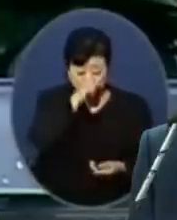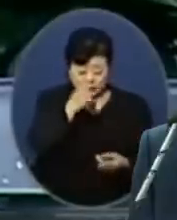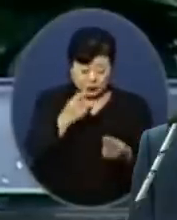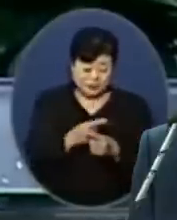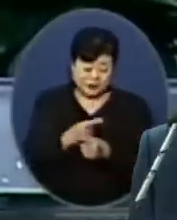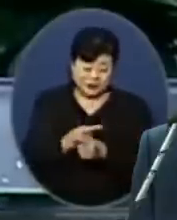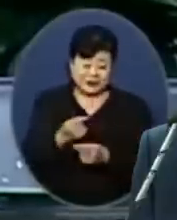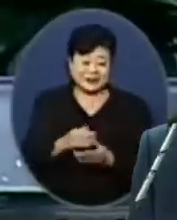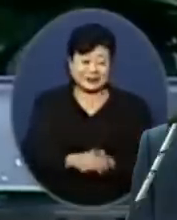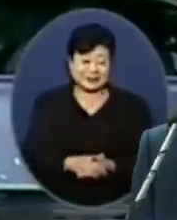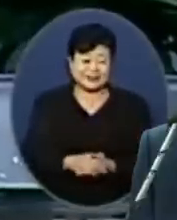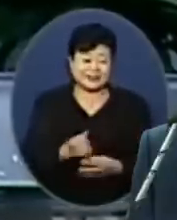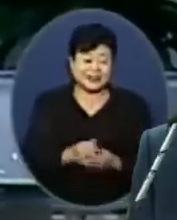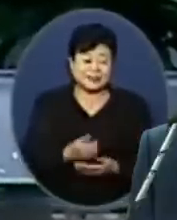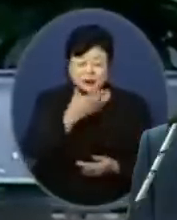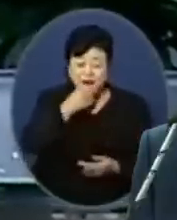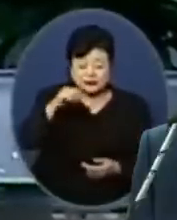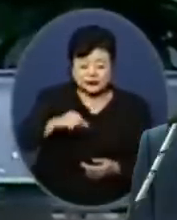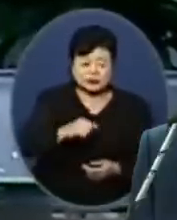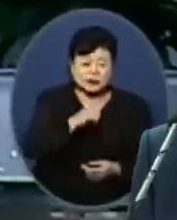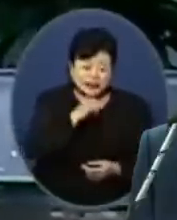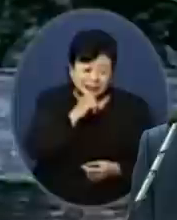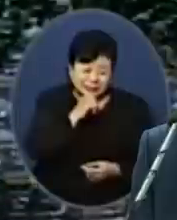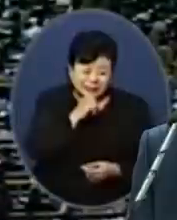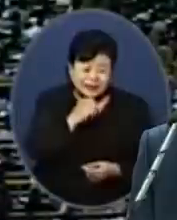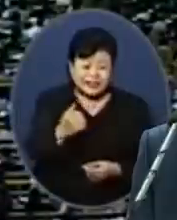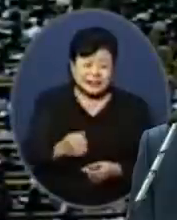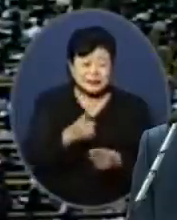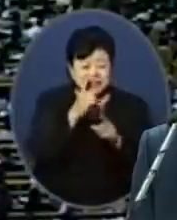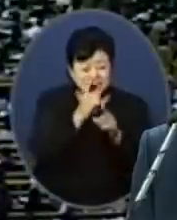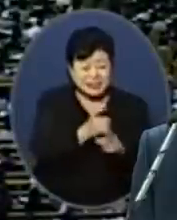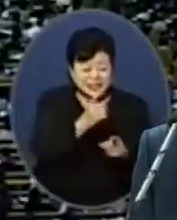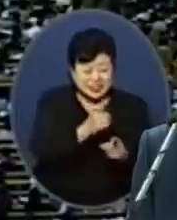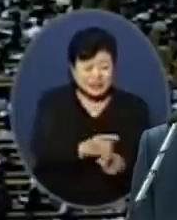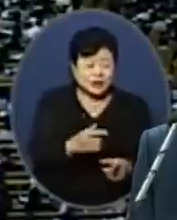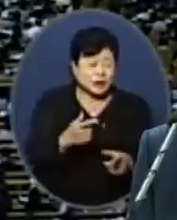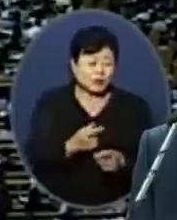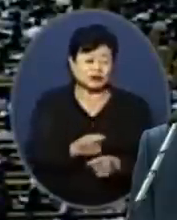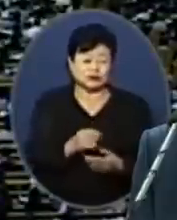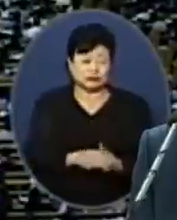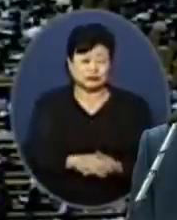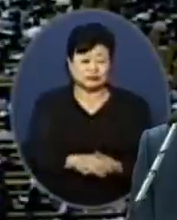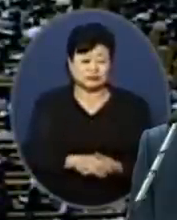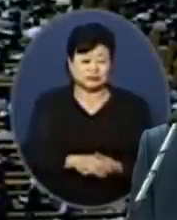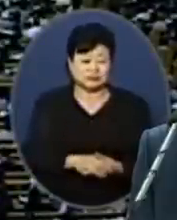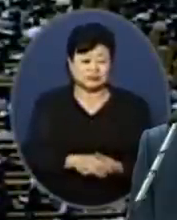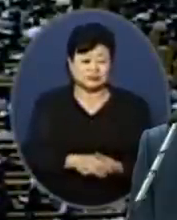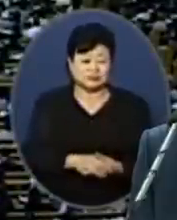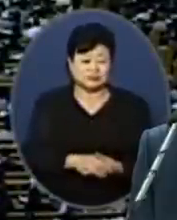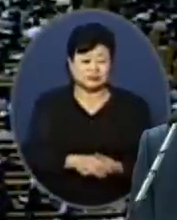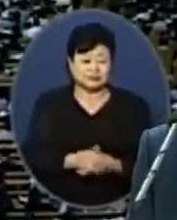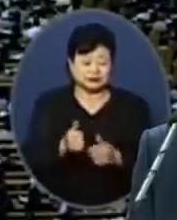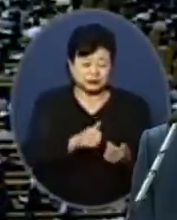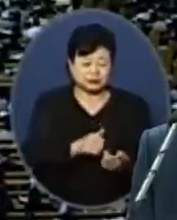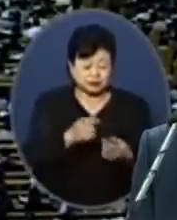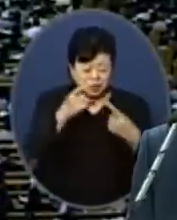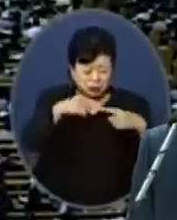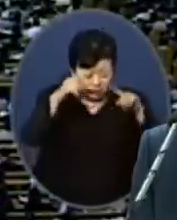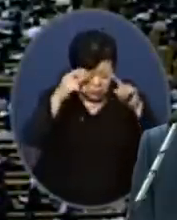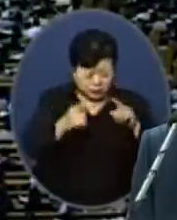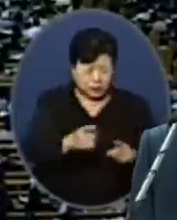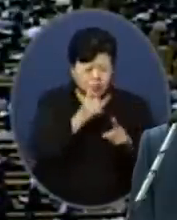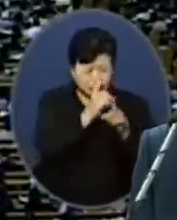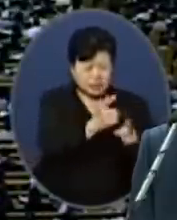것입니다. 그러니 저주와 가난도 이미 이겨놓은 원수인 것입니다. 죽음과 음부도